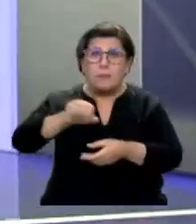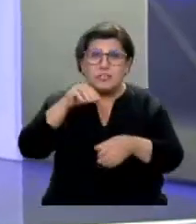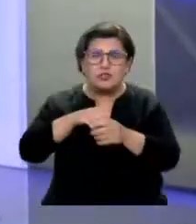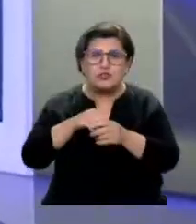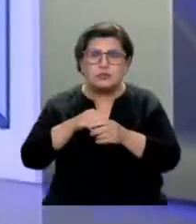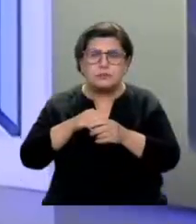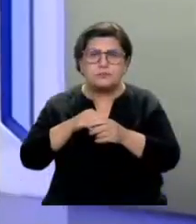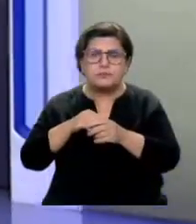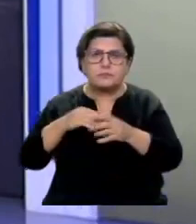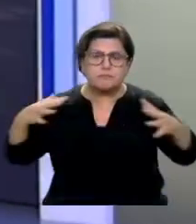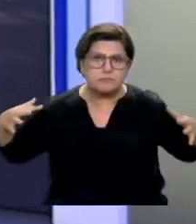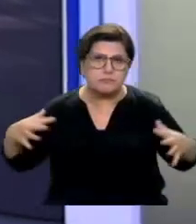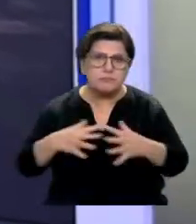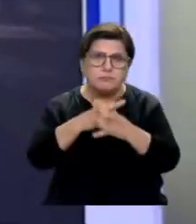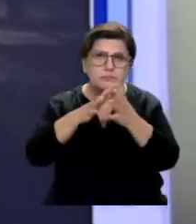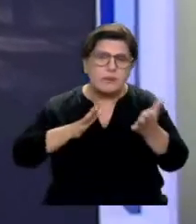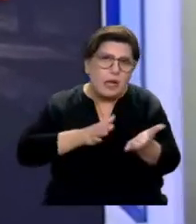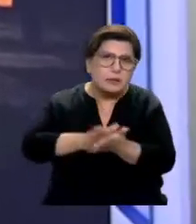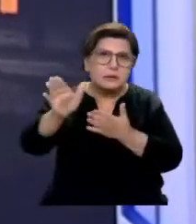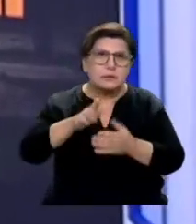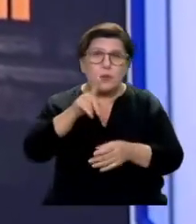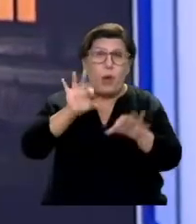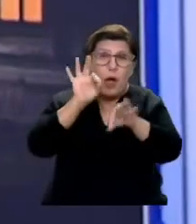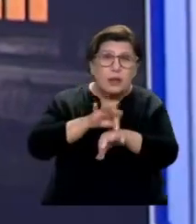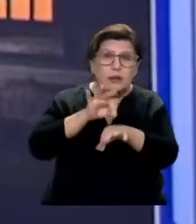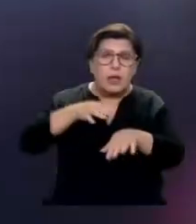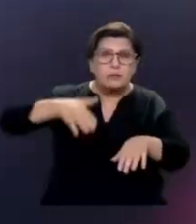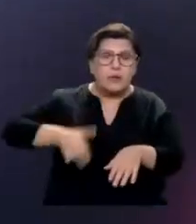birbirine ezdi. O anlar cep telefonu kameralarıyla kaydedildi.